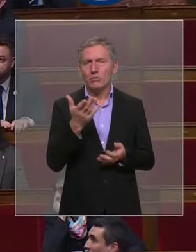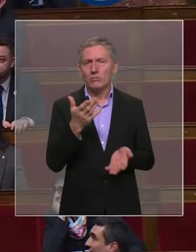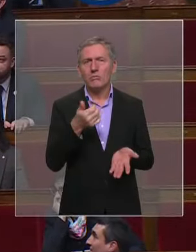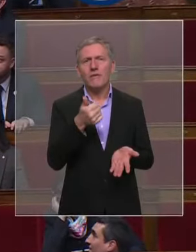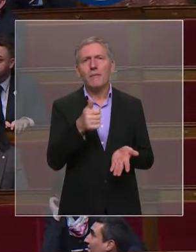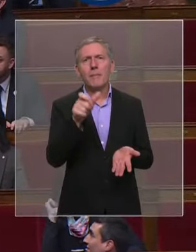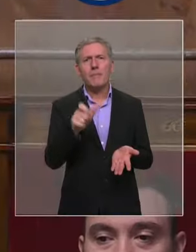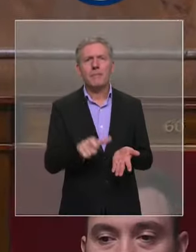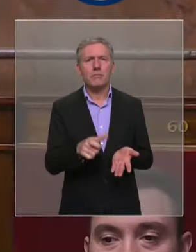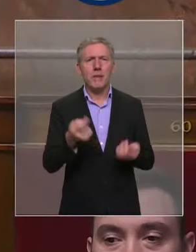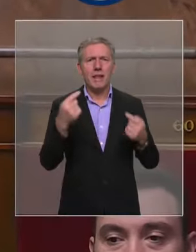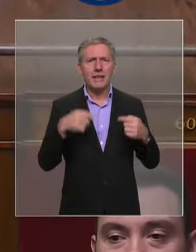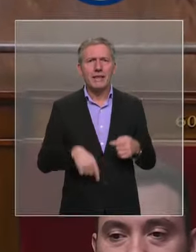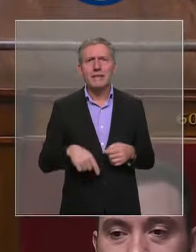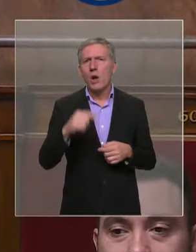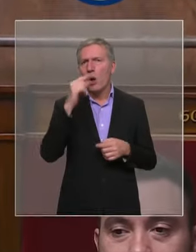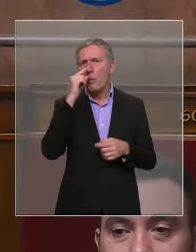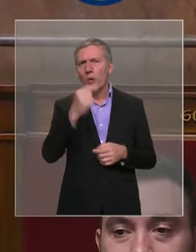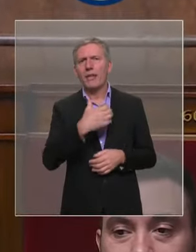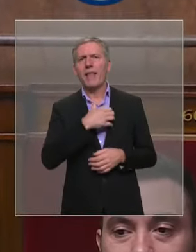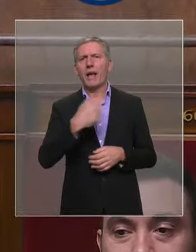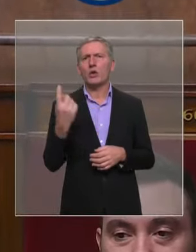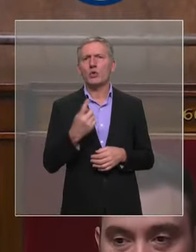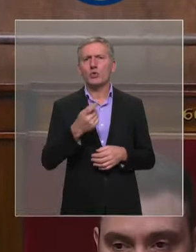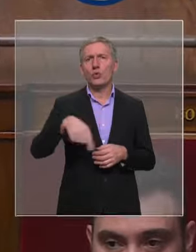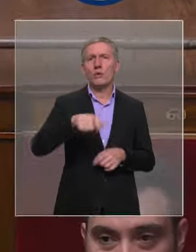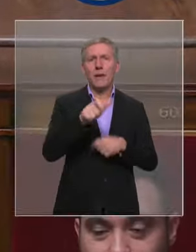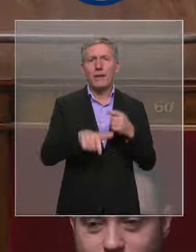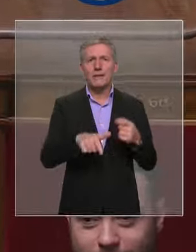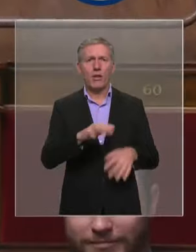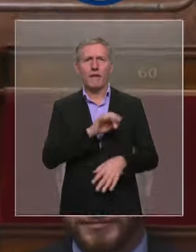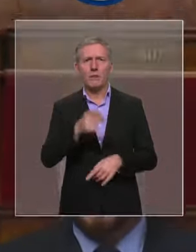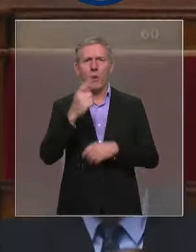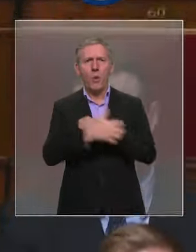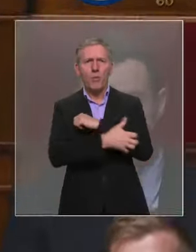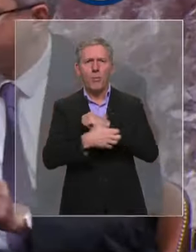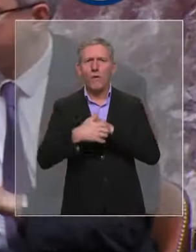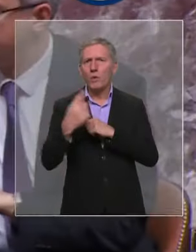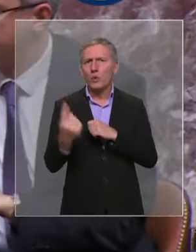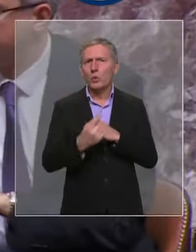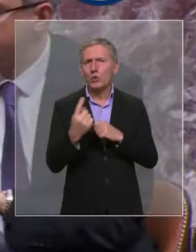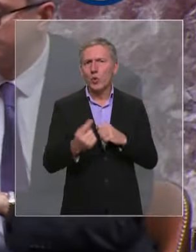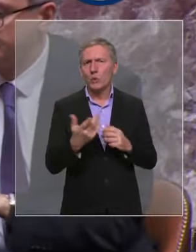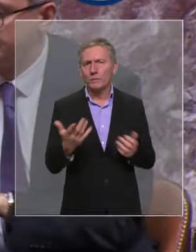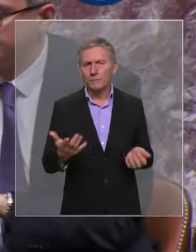ministre, avec vous, Poutine est toujours aussi riche, les Français, eux, sont toujours plus pauvres.